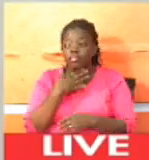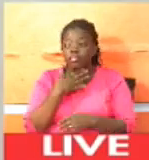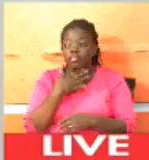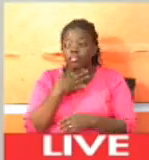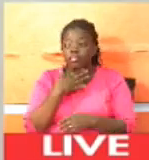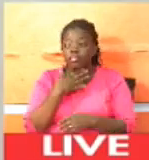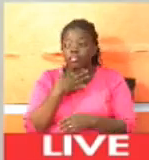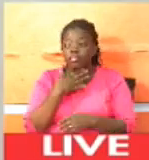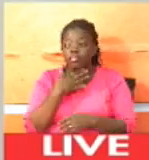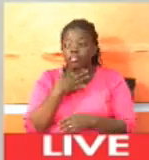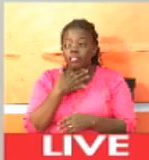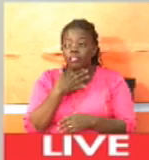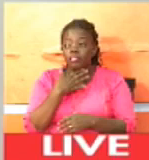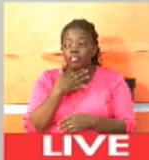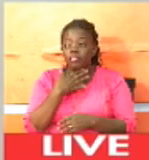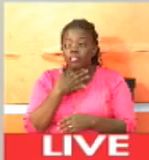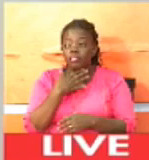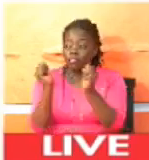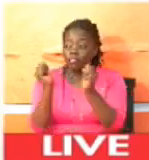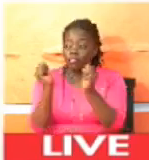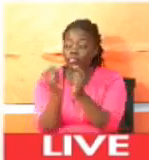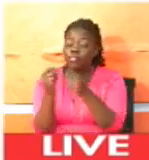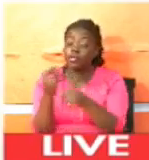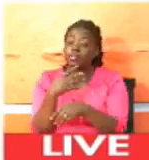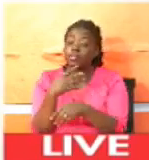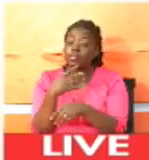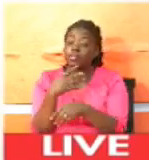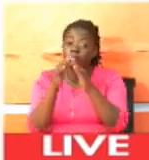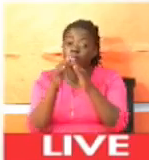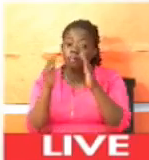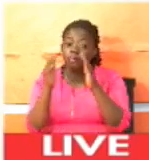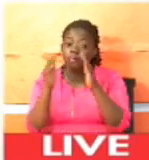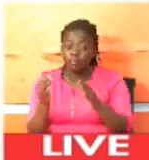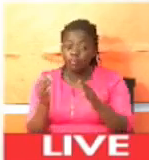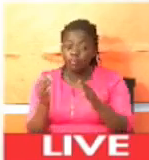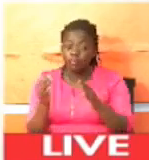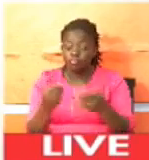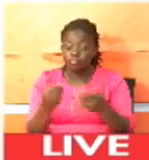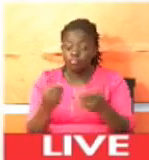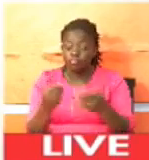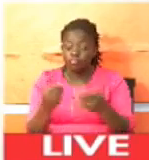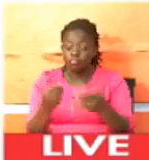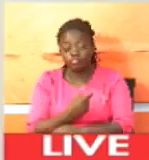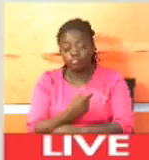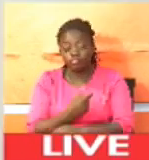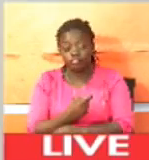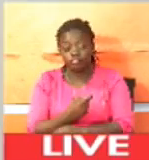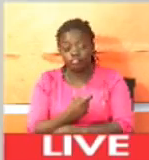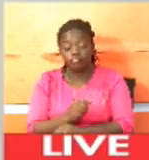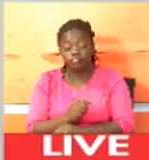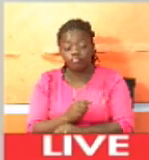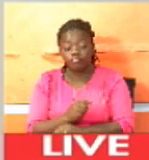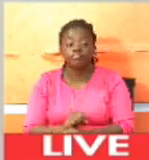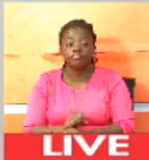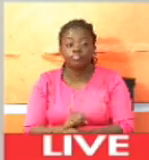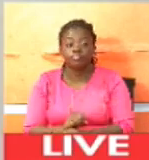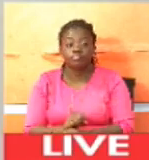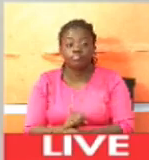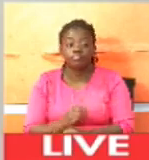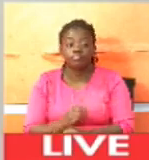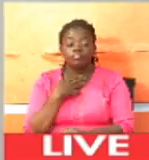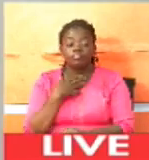omukyala bamukutte naye njagala bwenkanya kuba mpulira mbeyisibwa omubiri gwonna kati